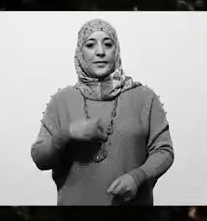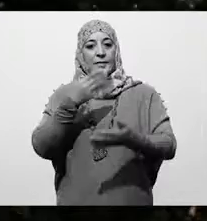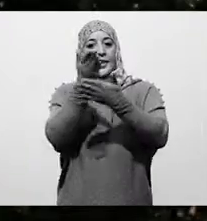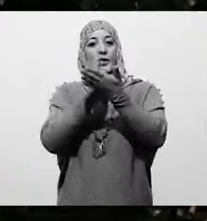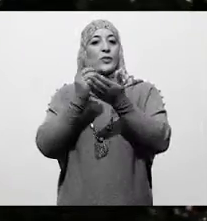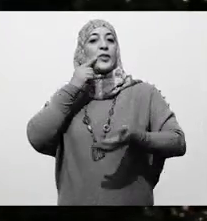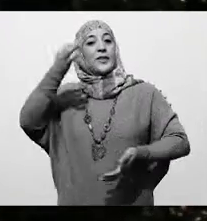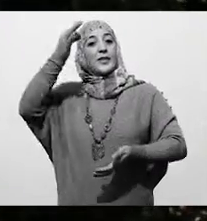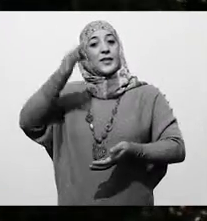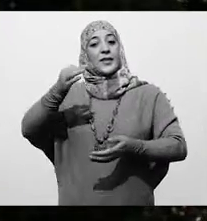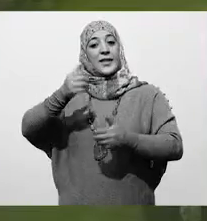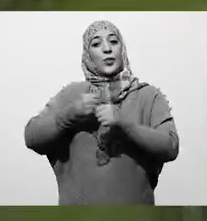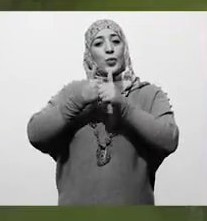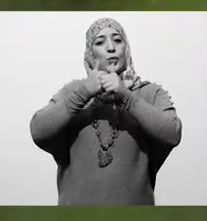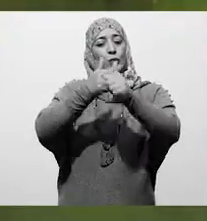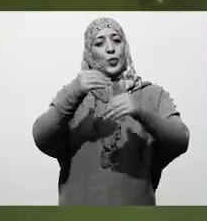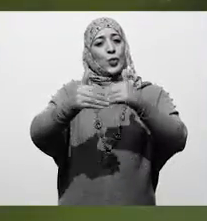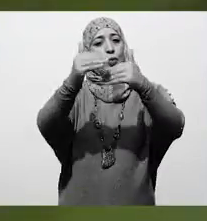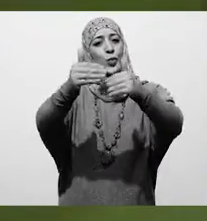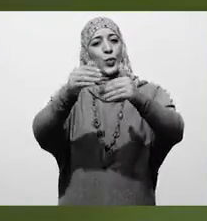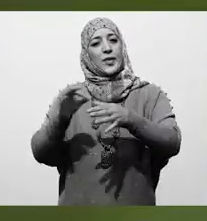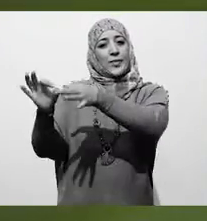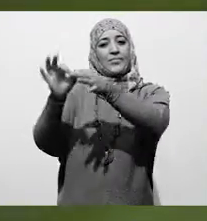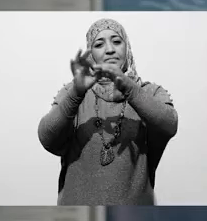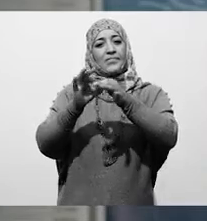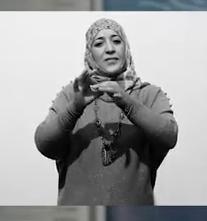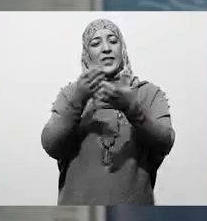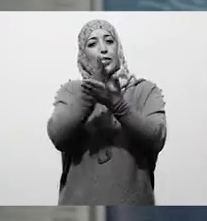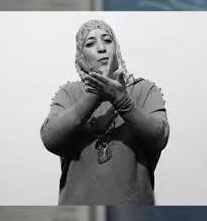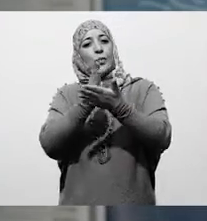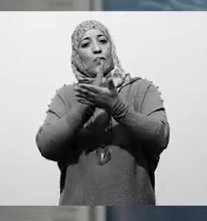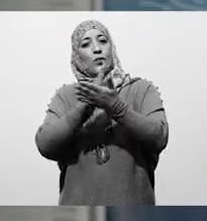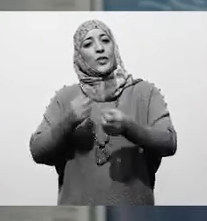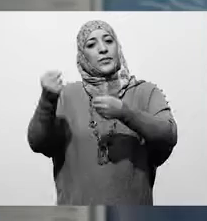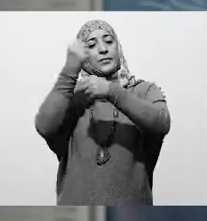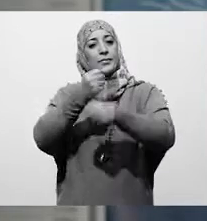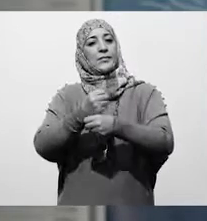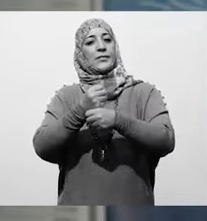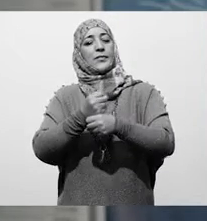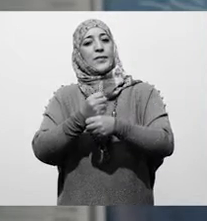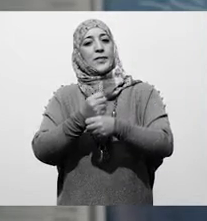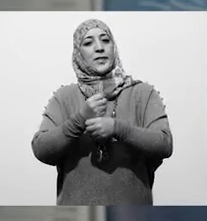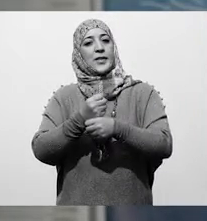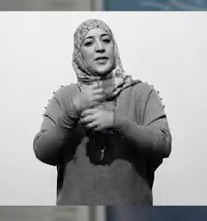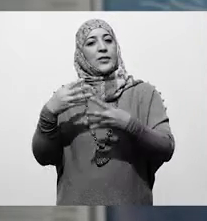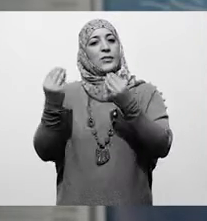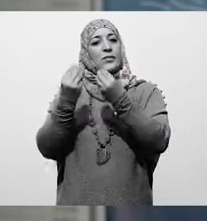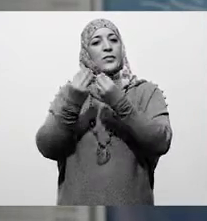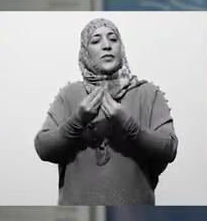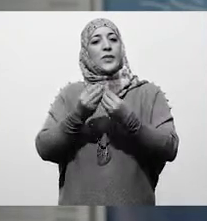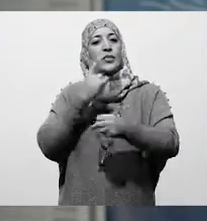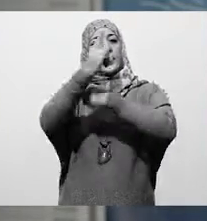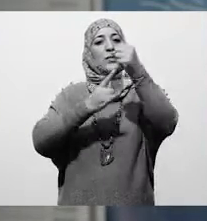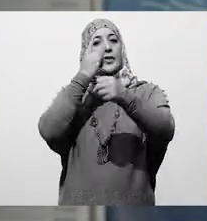Le projet Decide vient à la suite d'une série de projets et d'actions menées entre